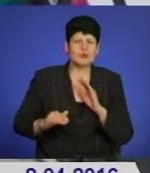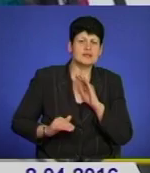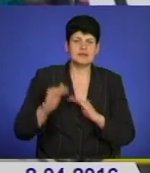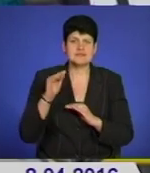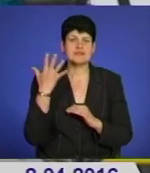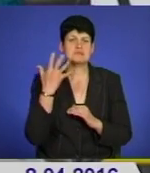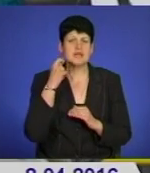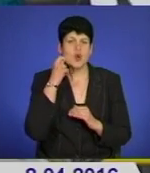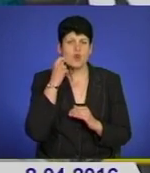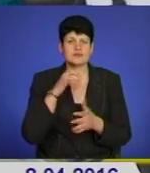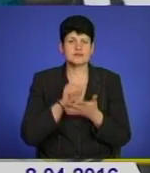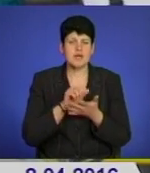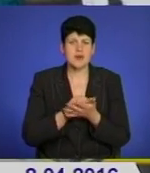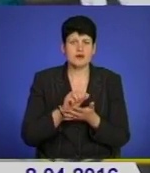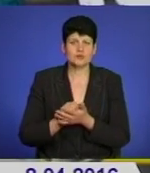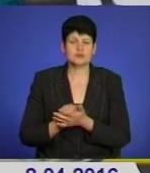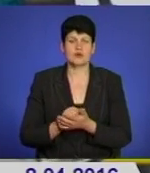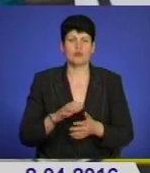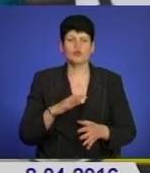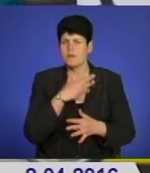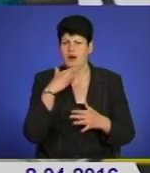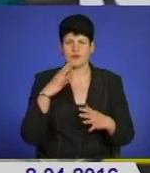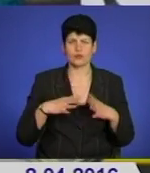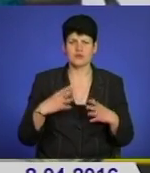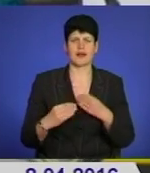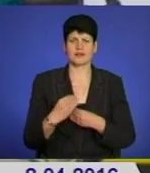років. У мене було багато тренерів.